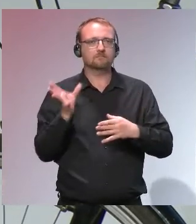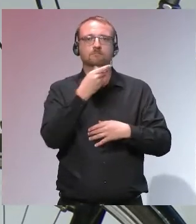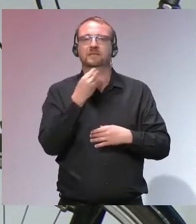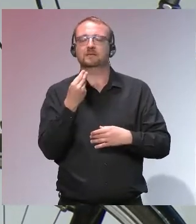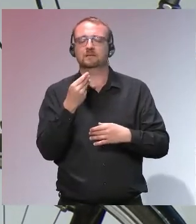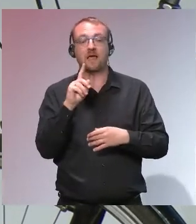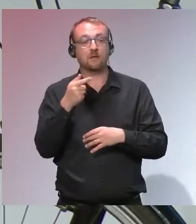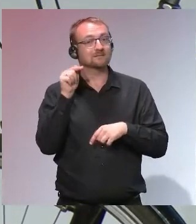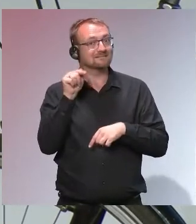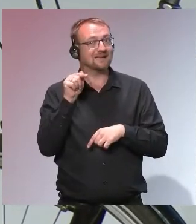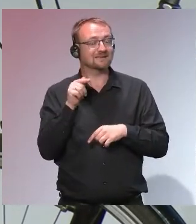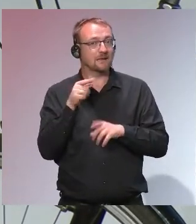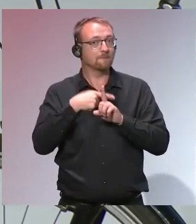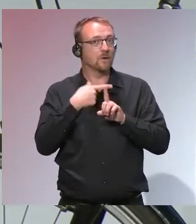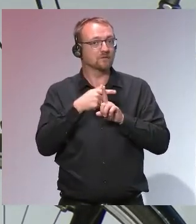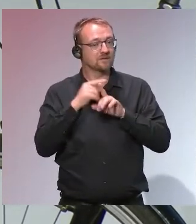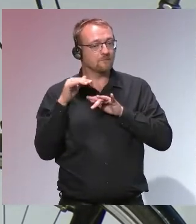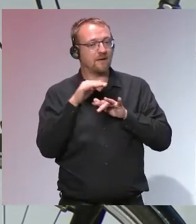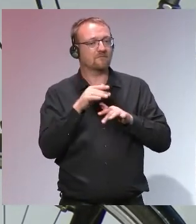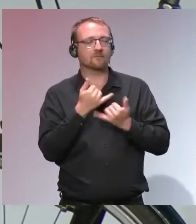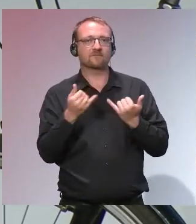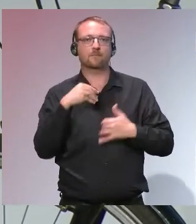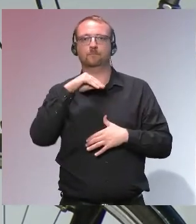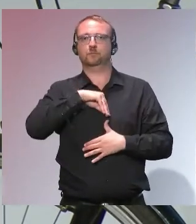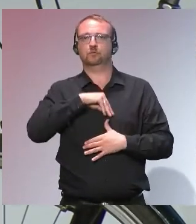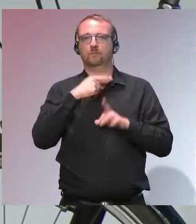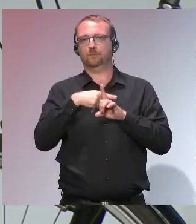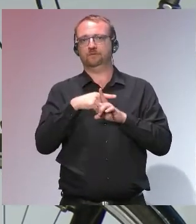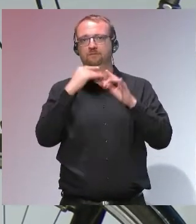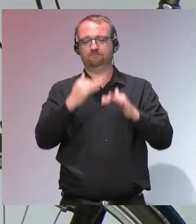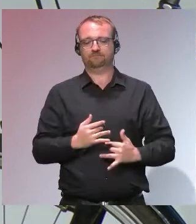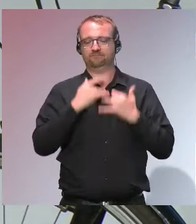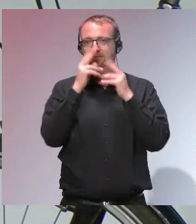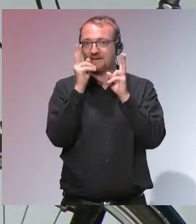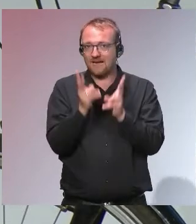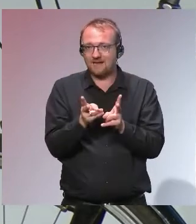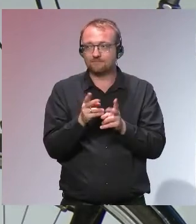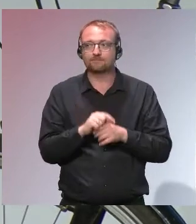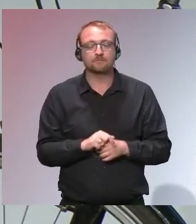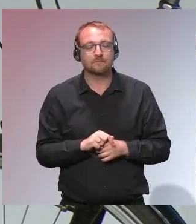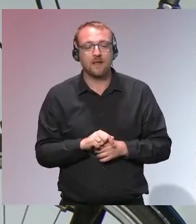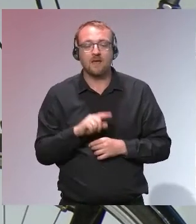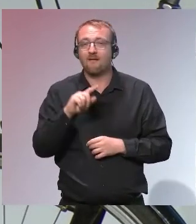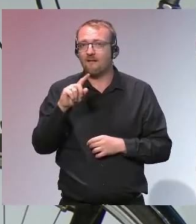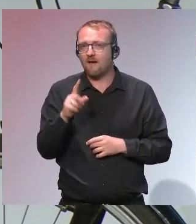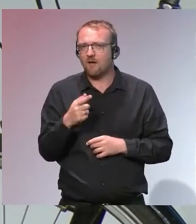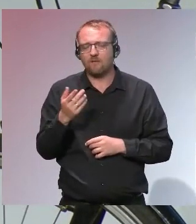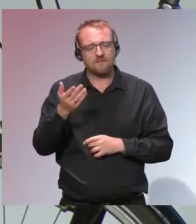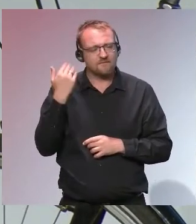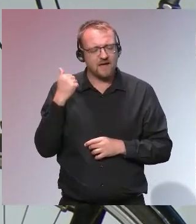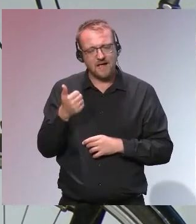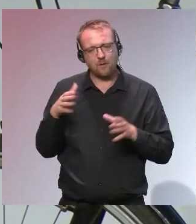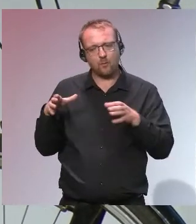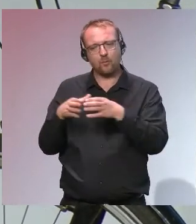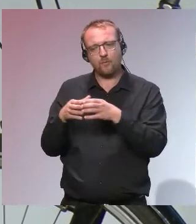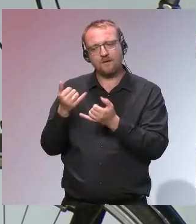typologies, and in that group that were active and felt in control, they had the best mental health. Also eine